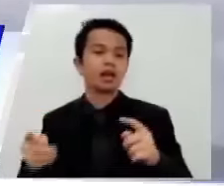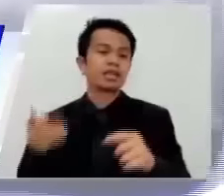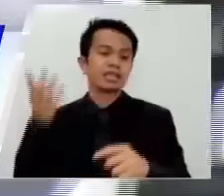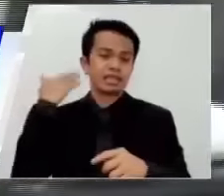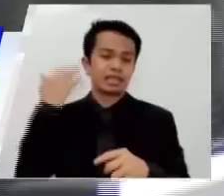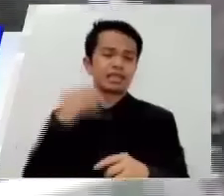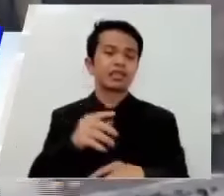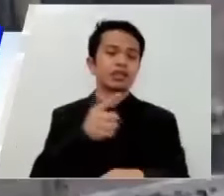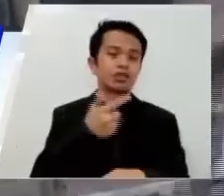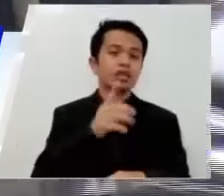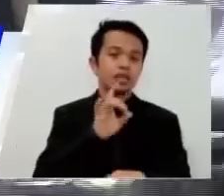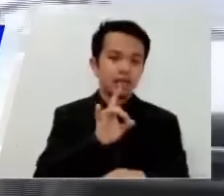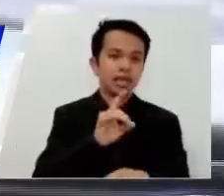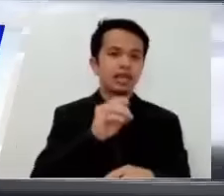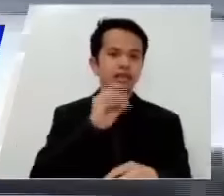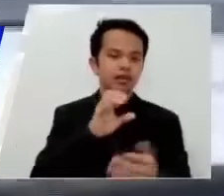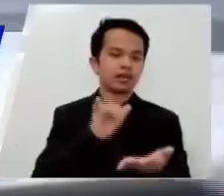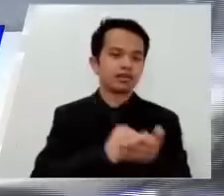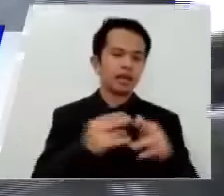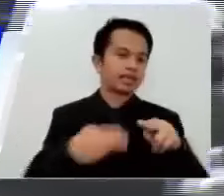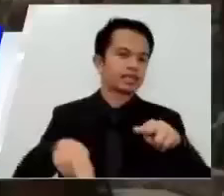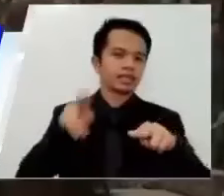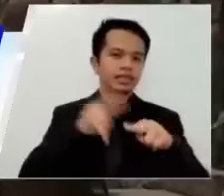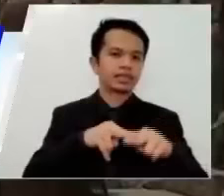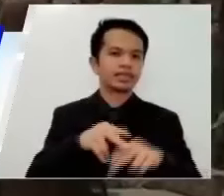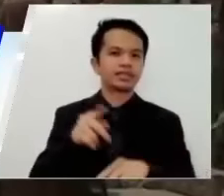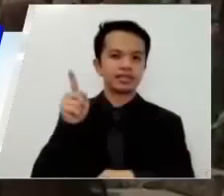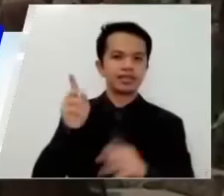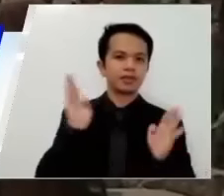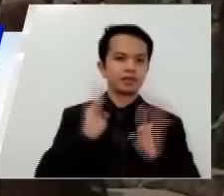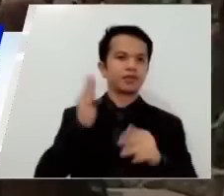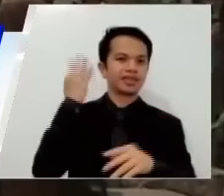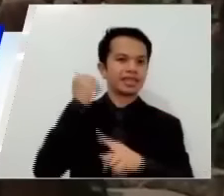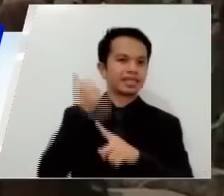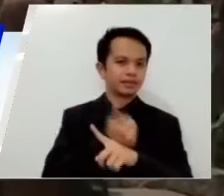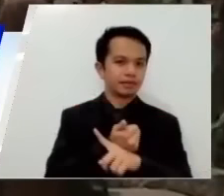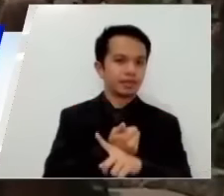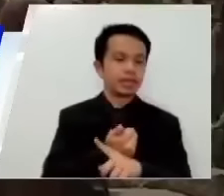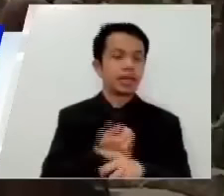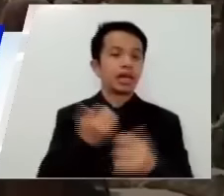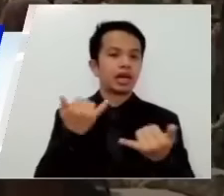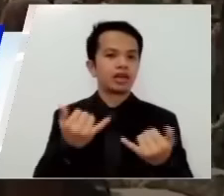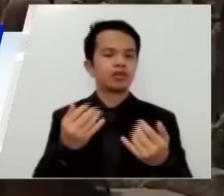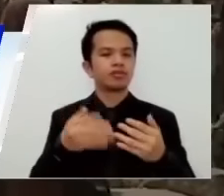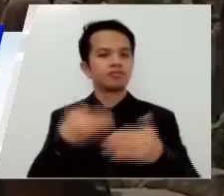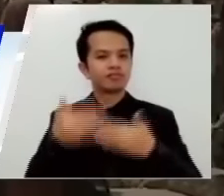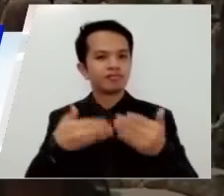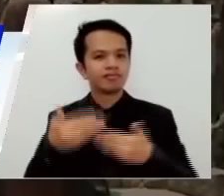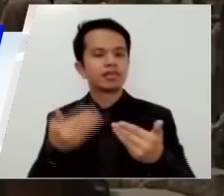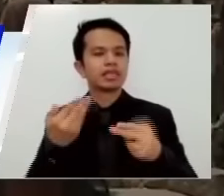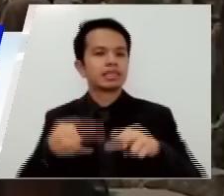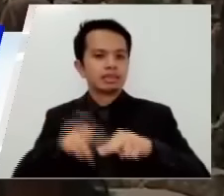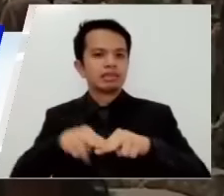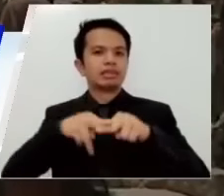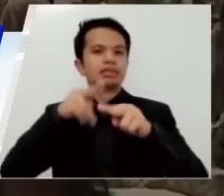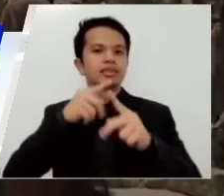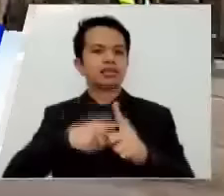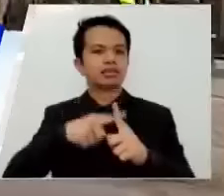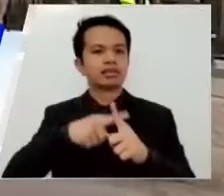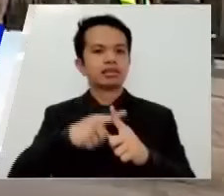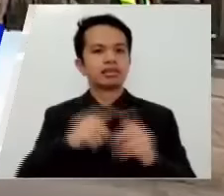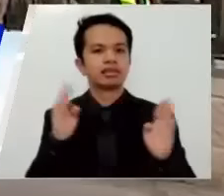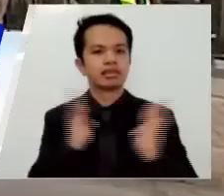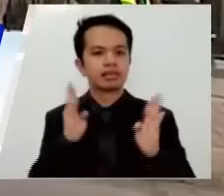degrees Celsius ang pinakamataas na temperatura roon ngayong Abril. At maraming araw din daw na ganun kataas ang temperatura sa Baguio.